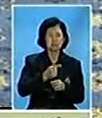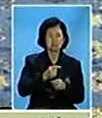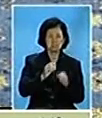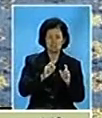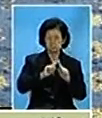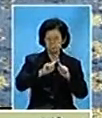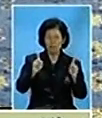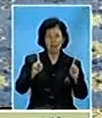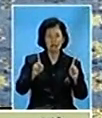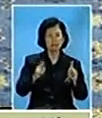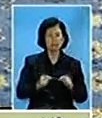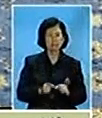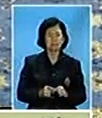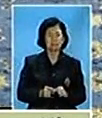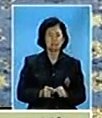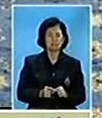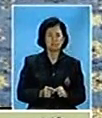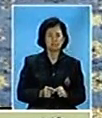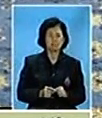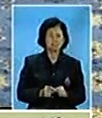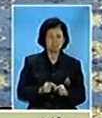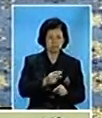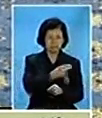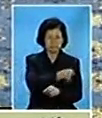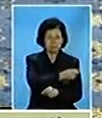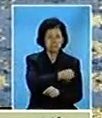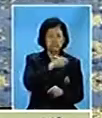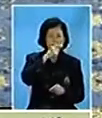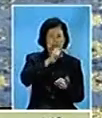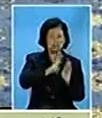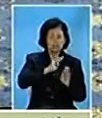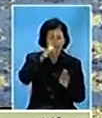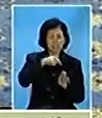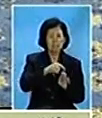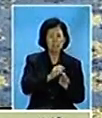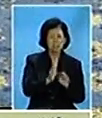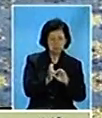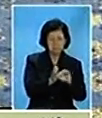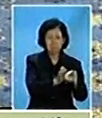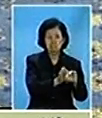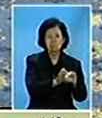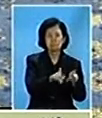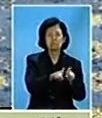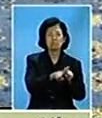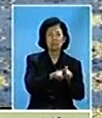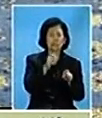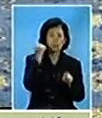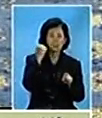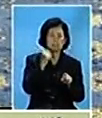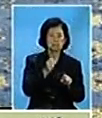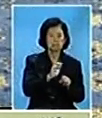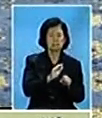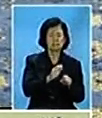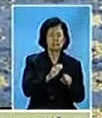เหมือนกันการแพทย์แผนไทยก็คือการแพทย์แผนไทยหรือที่เราเคยเรียกกันว่าการแพทย์แ